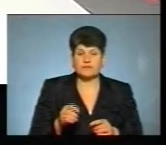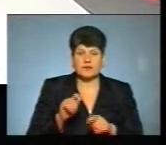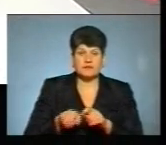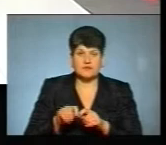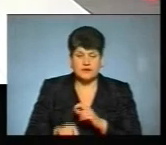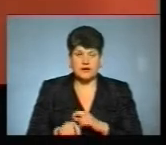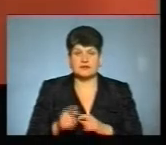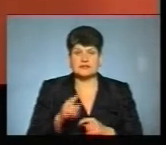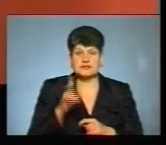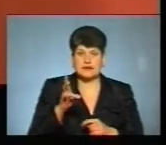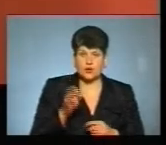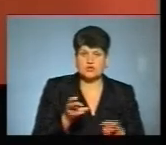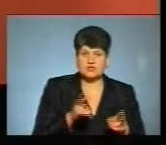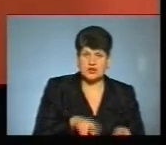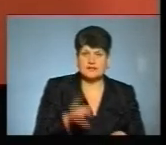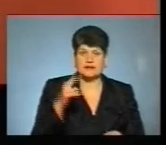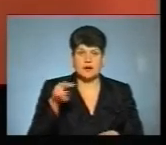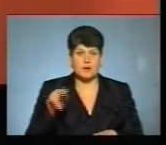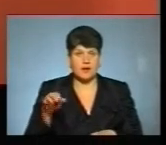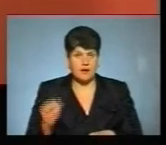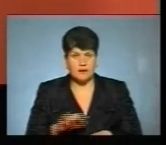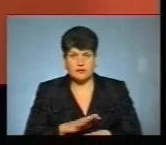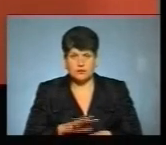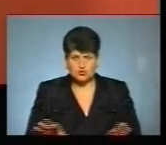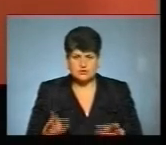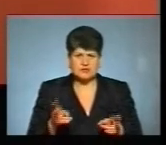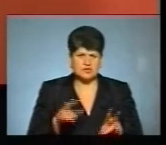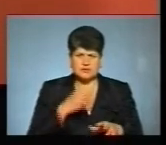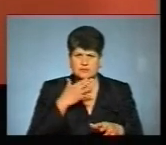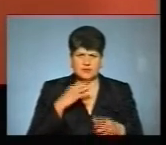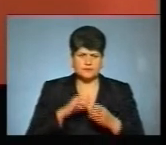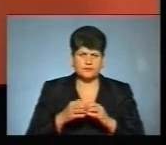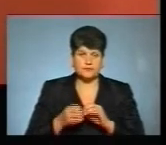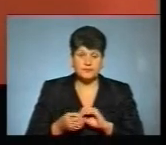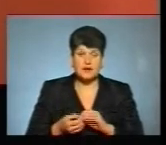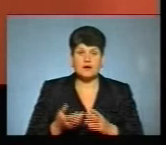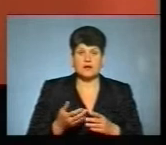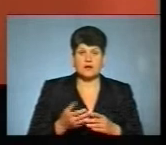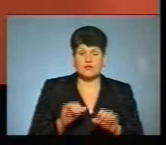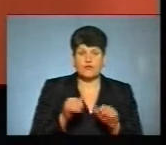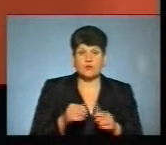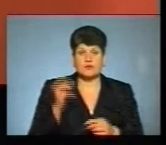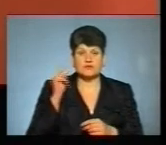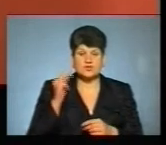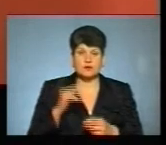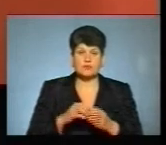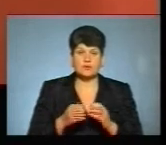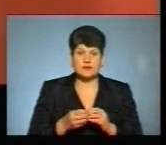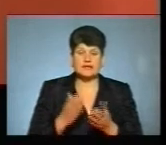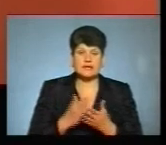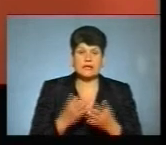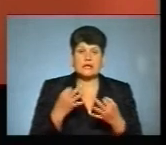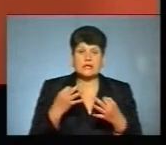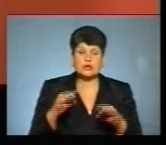не буде, ЗНО залишається, тобто залишається багато викликів. Серед викликів, власне, такої форми навчання також є і